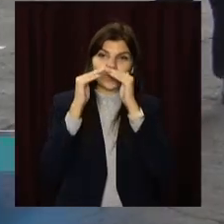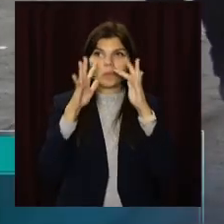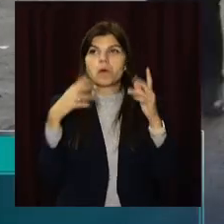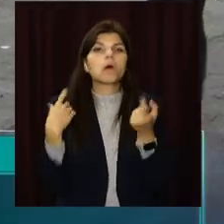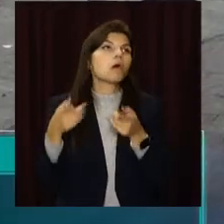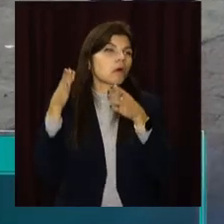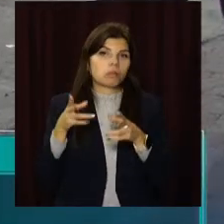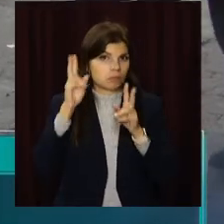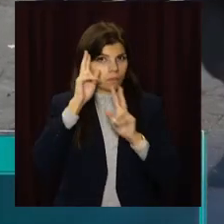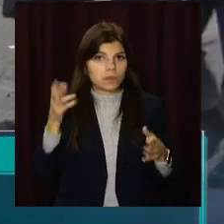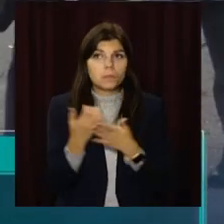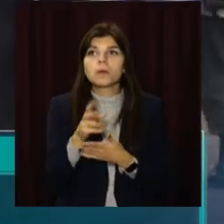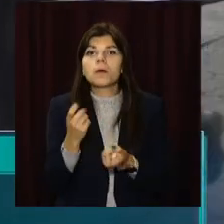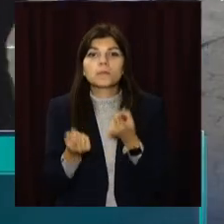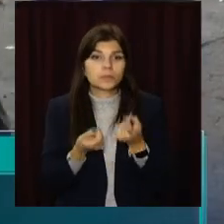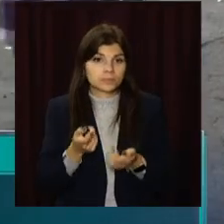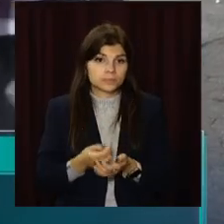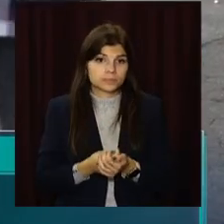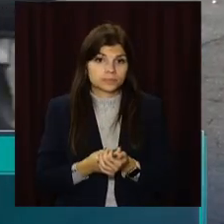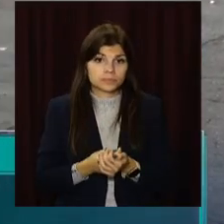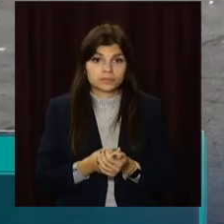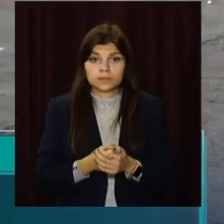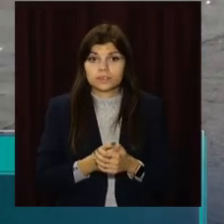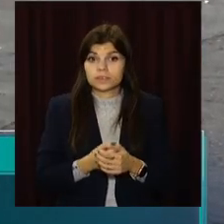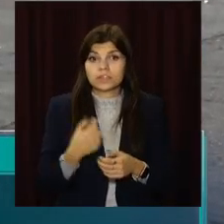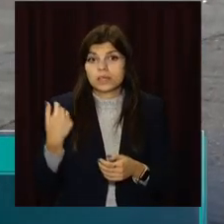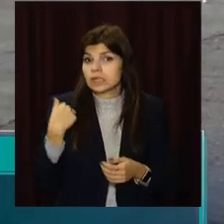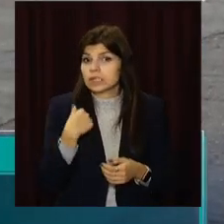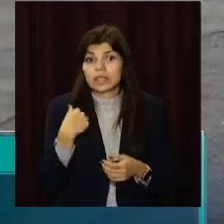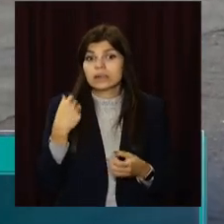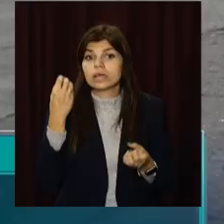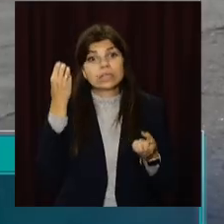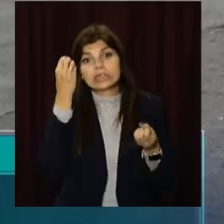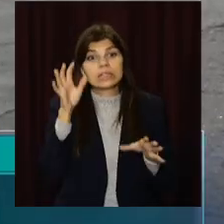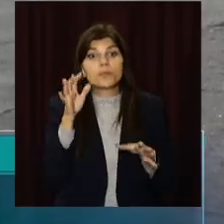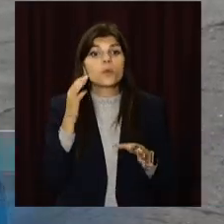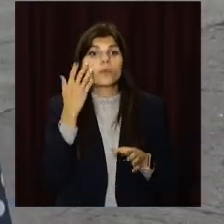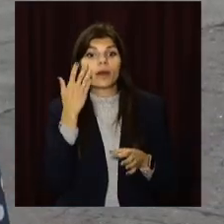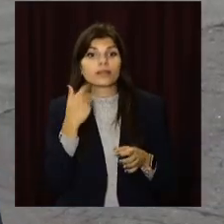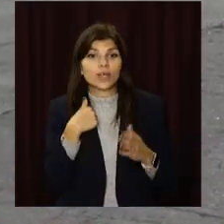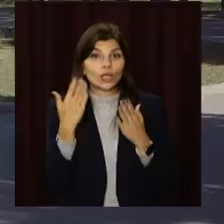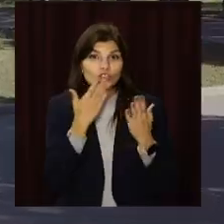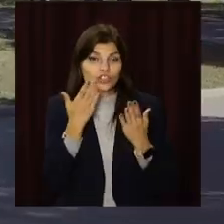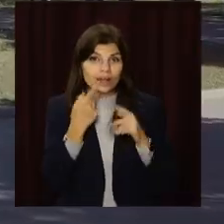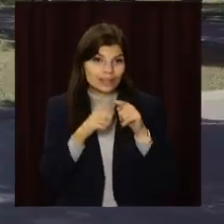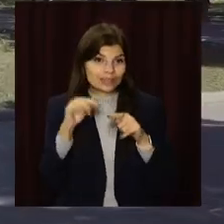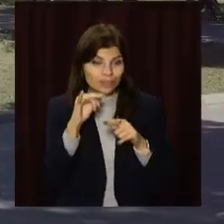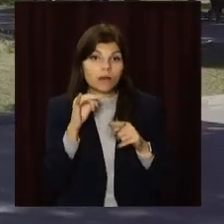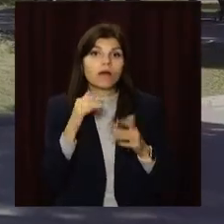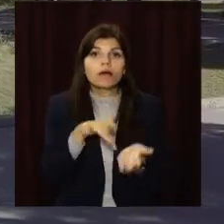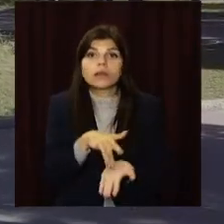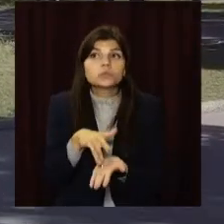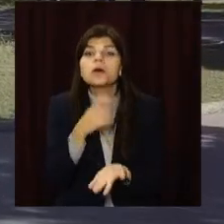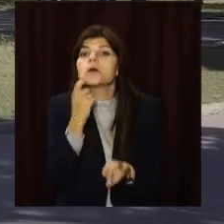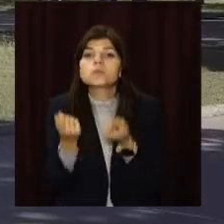бы вот историю давнюю вот такую не помню. Я не помню, когда бы я ее читала специально. Теперь приду и почитаю, и детям расскажу. Екскурсійний